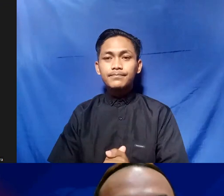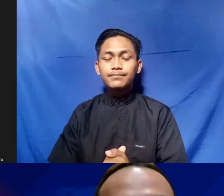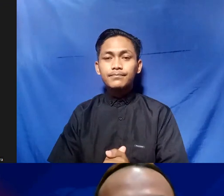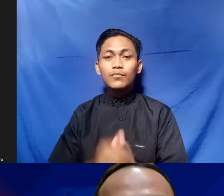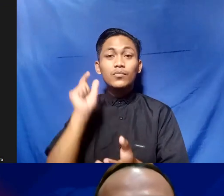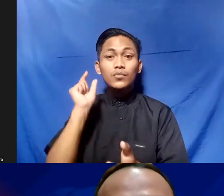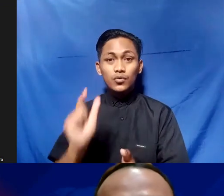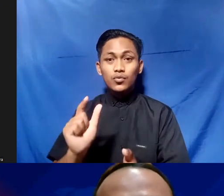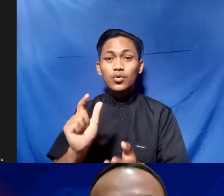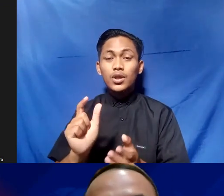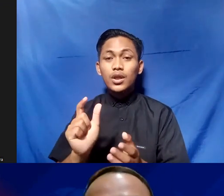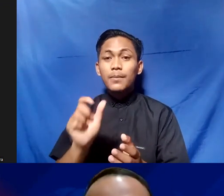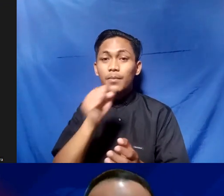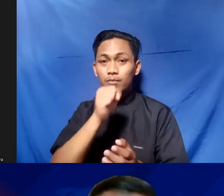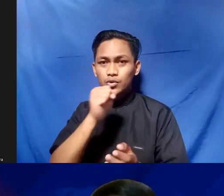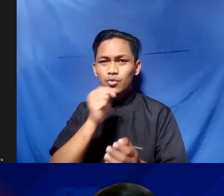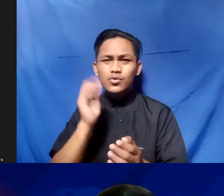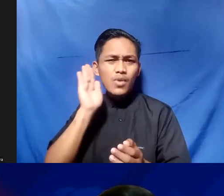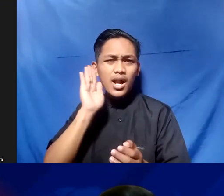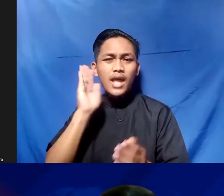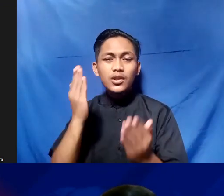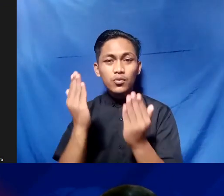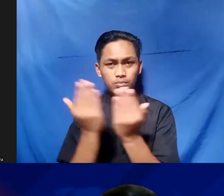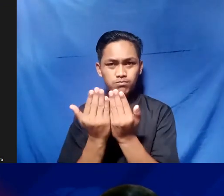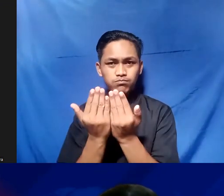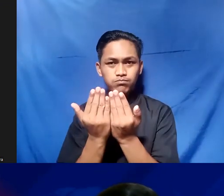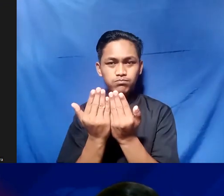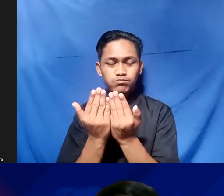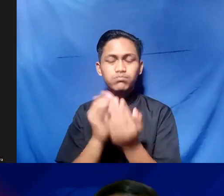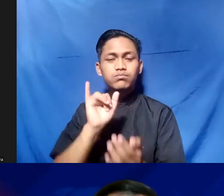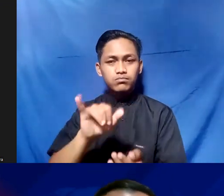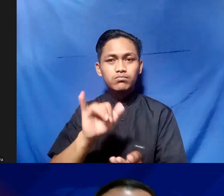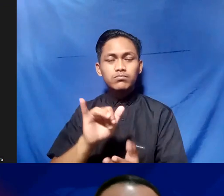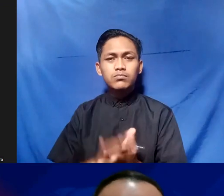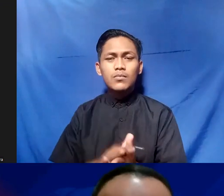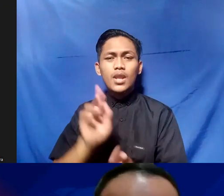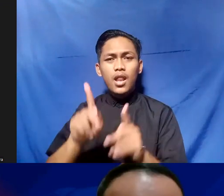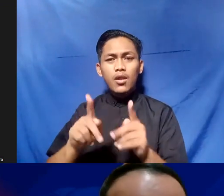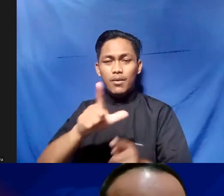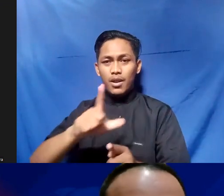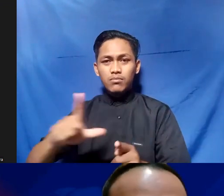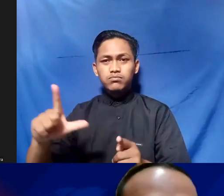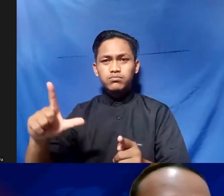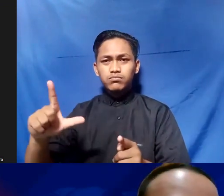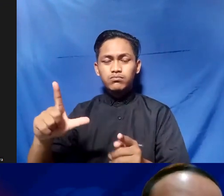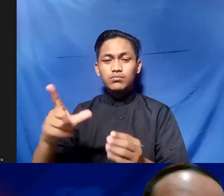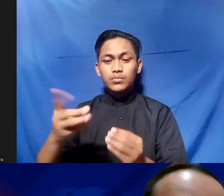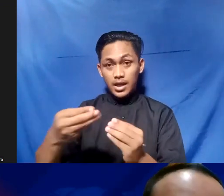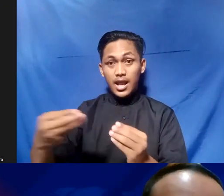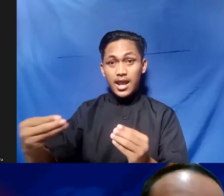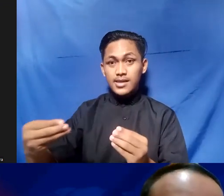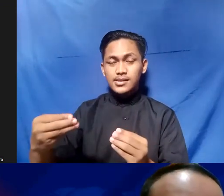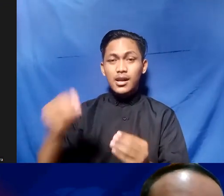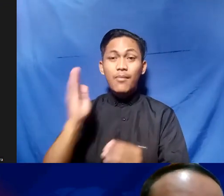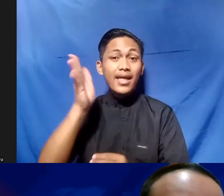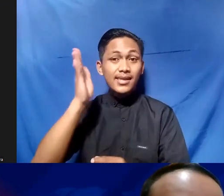mute atau mematikan microphone nya terlebih dahulu nanti apabila selama berjalannya penyampai berjalannya penyampaian materi